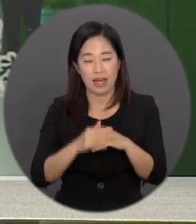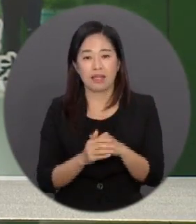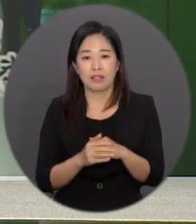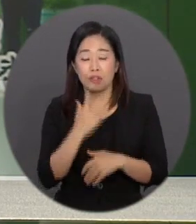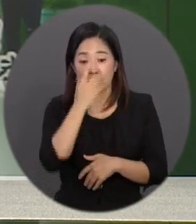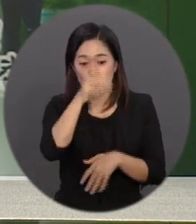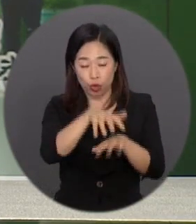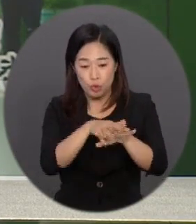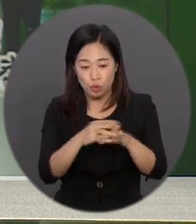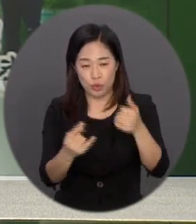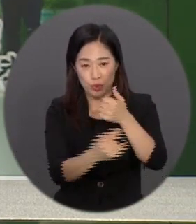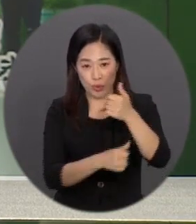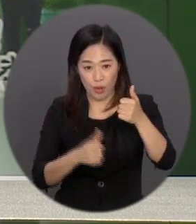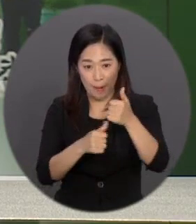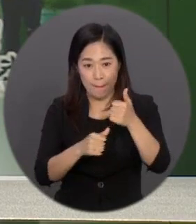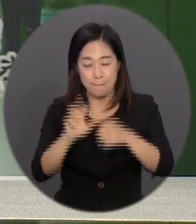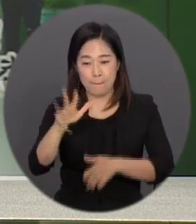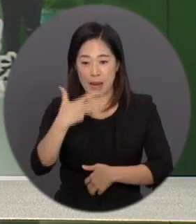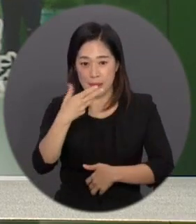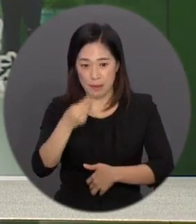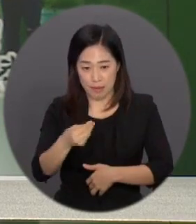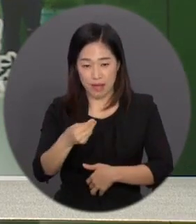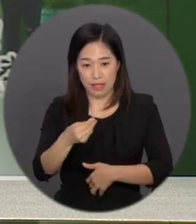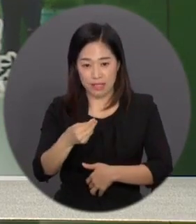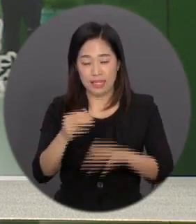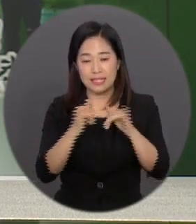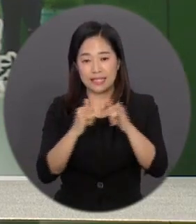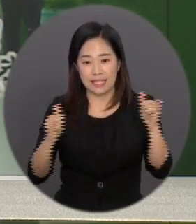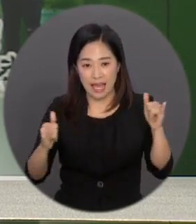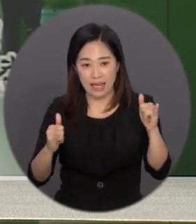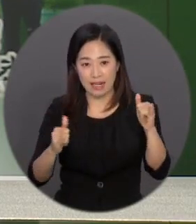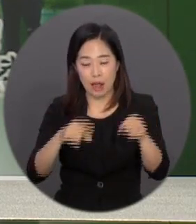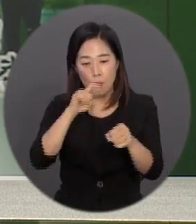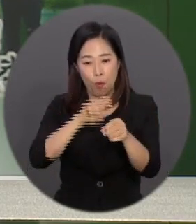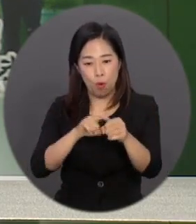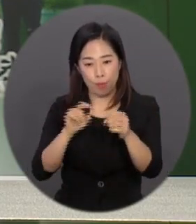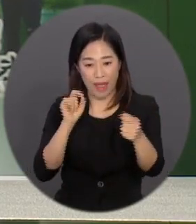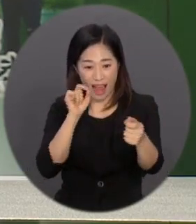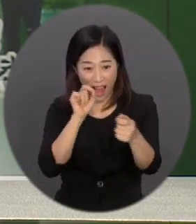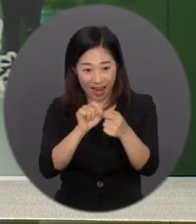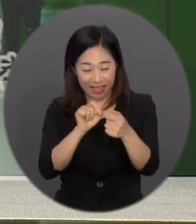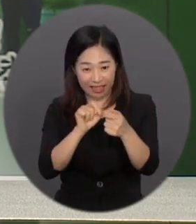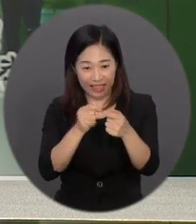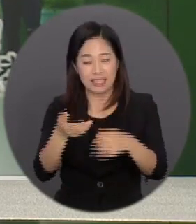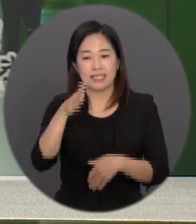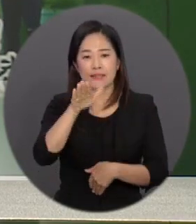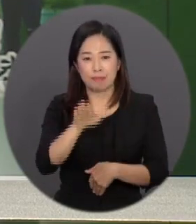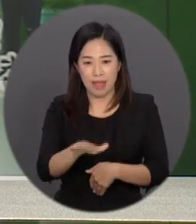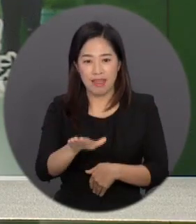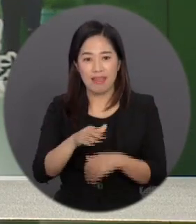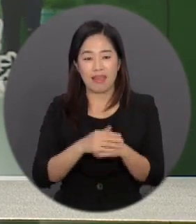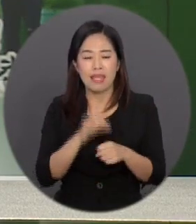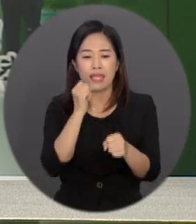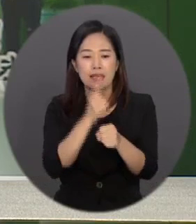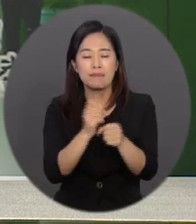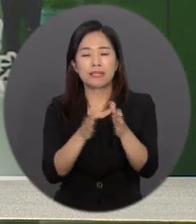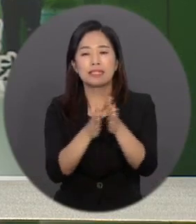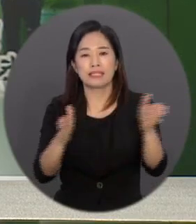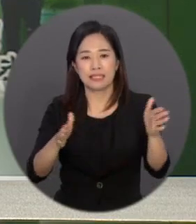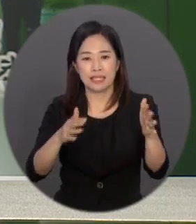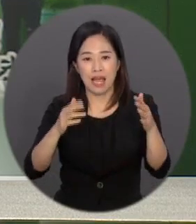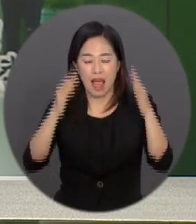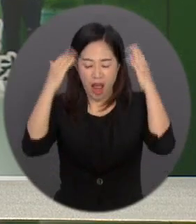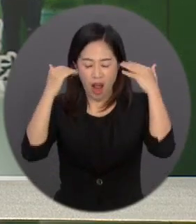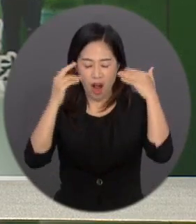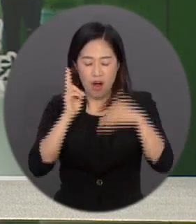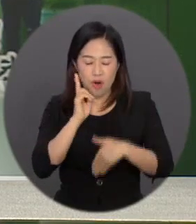순천시와 조직위원회는 800만 명 목표 달성에 한 걸음 더 다가섰다며 안도하고 있지만 이미 시작된 여름철